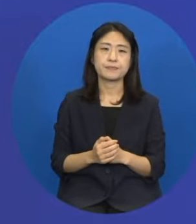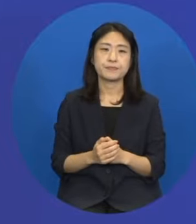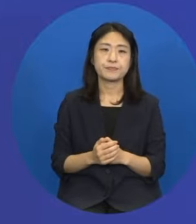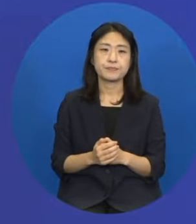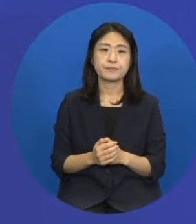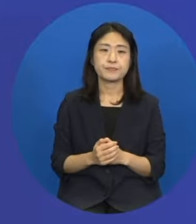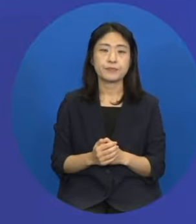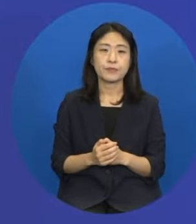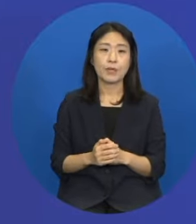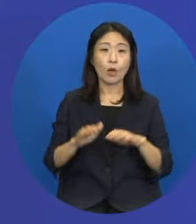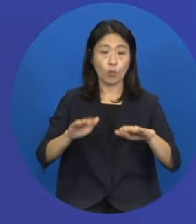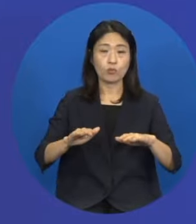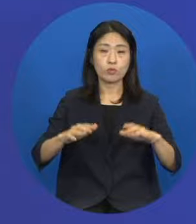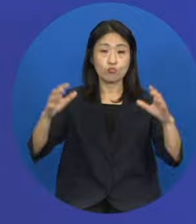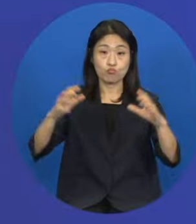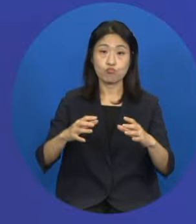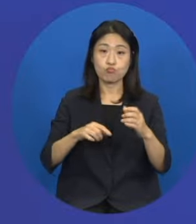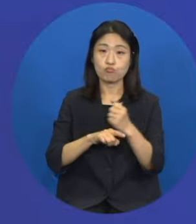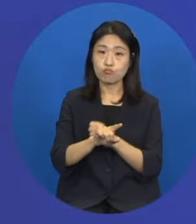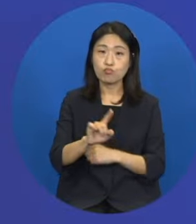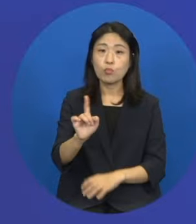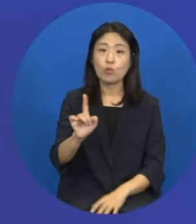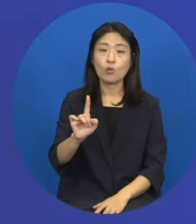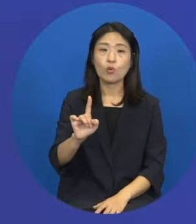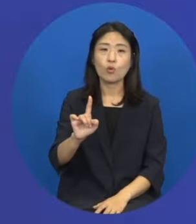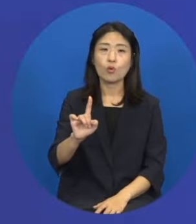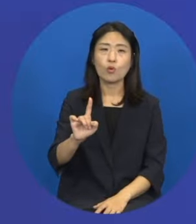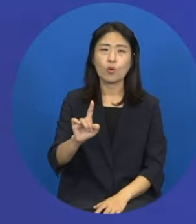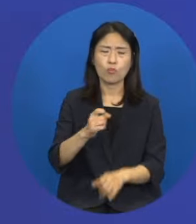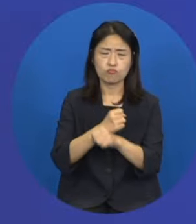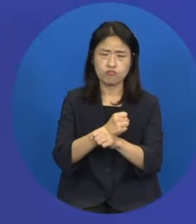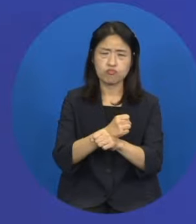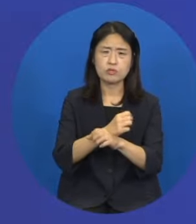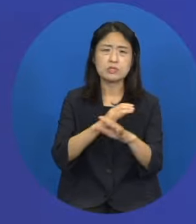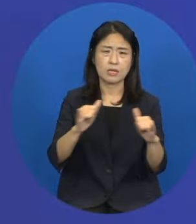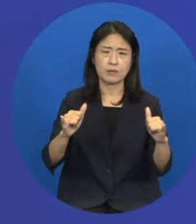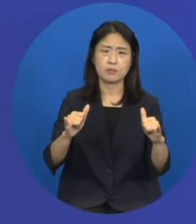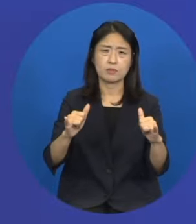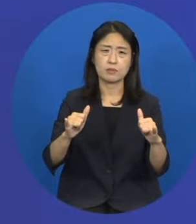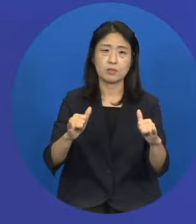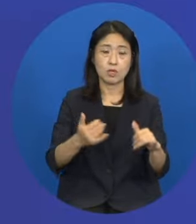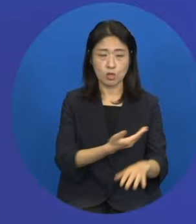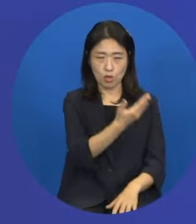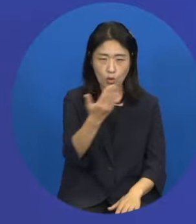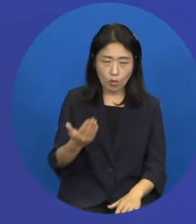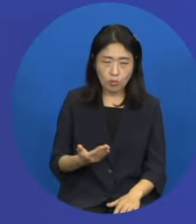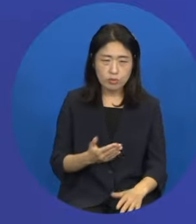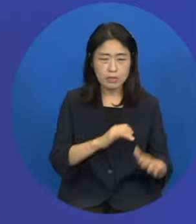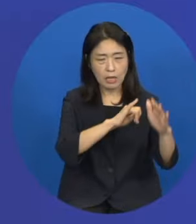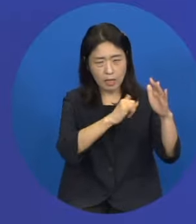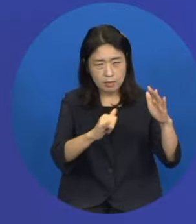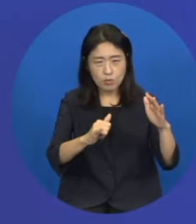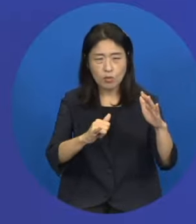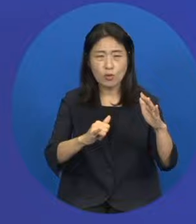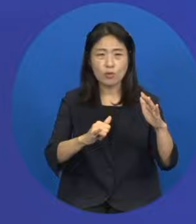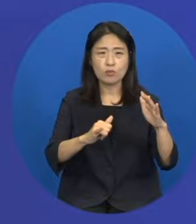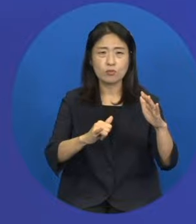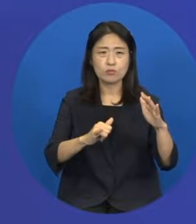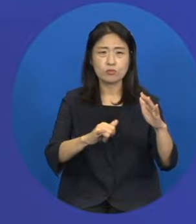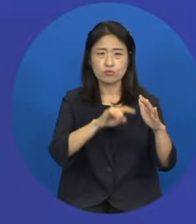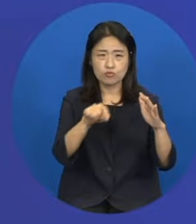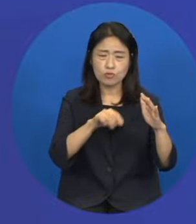저녁에 모인 이유가 무엇이죠? 우리 묶여있는 자들, 여러분들이 가족 중에 여러분 자신일 수도 있는데, 아 주님은